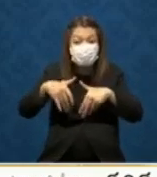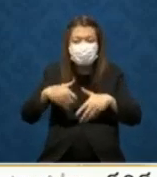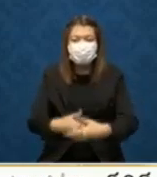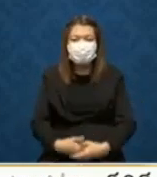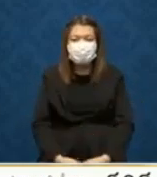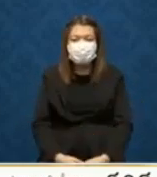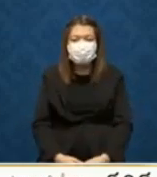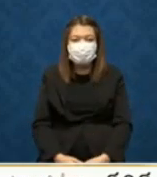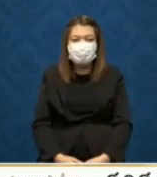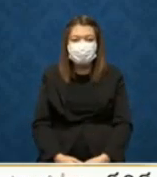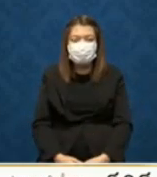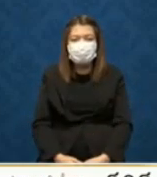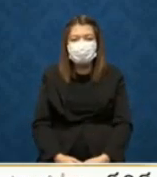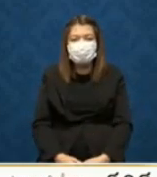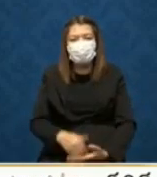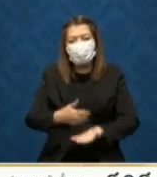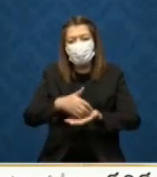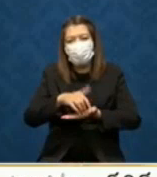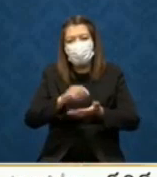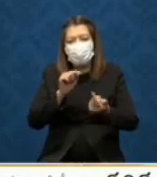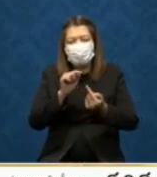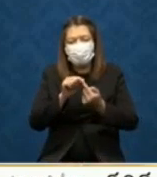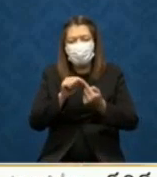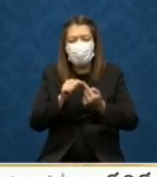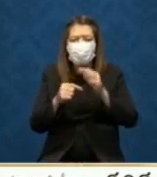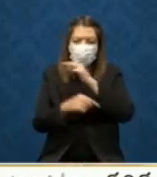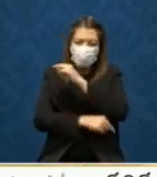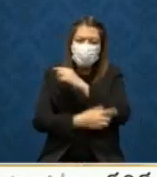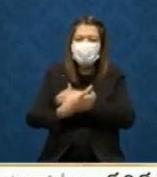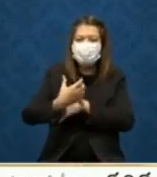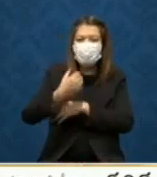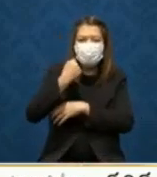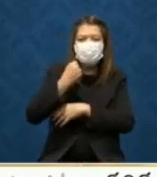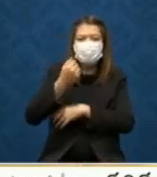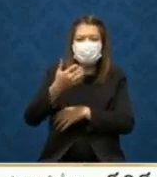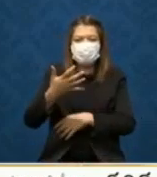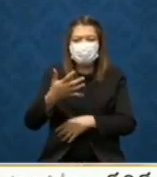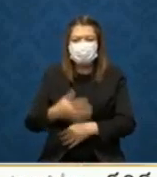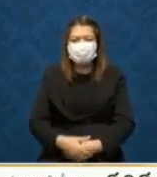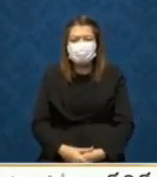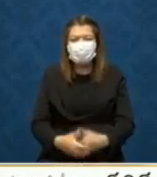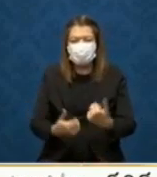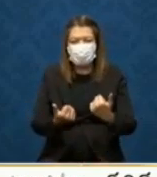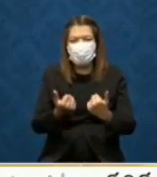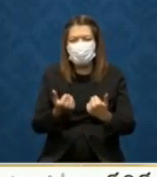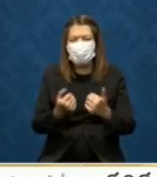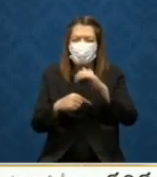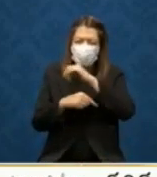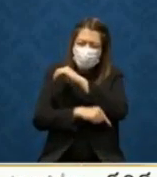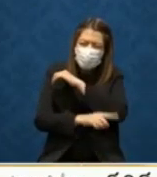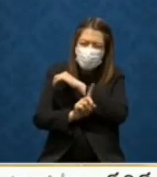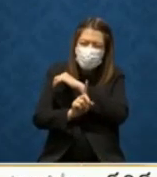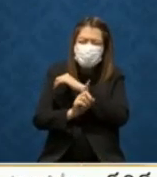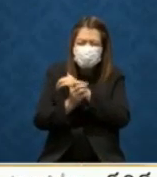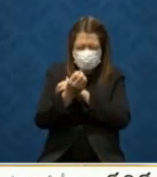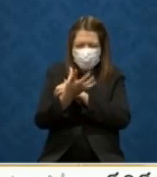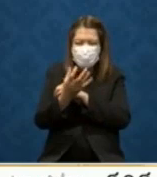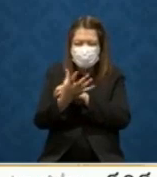แต่เราไม่ค่อยจะพูดเรื่องคอร์รัปชั่นเรื่องอำนาจวันนี้เราคอร์รัปชั่นเรื่องอำนาจเยอะกว่า